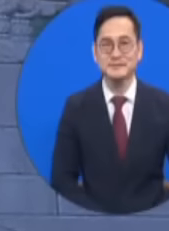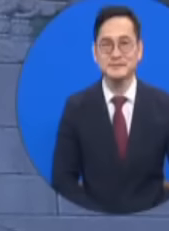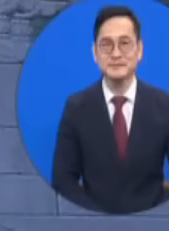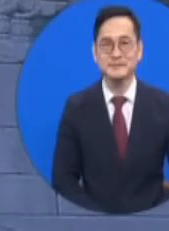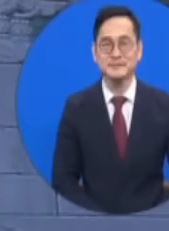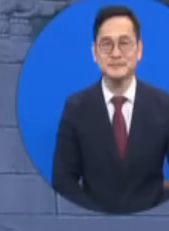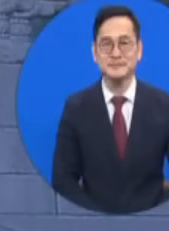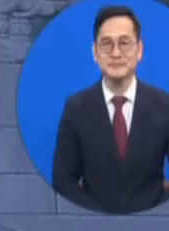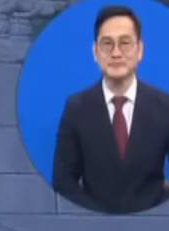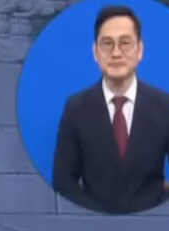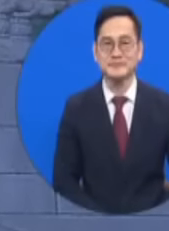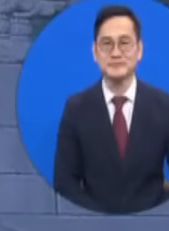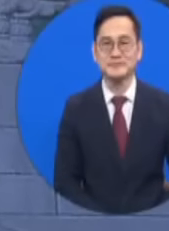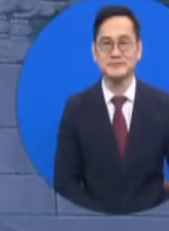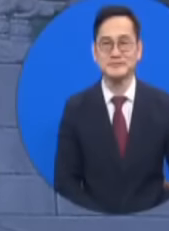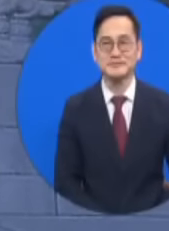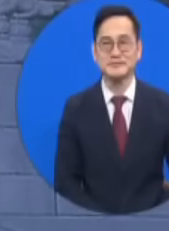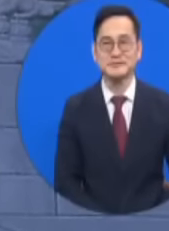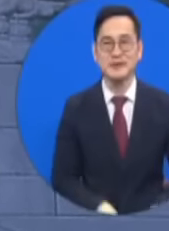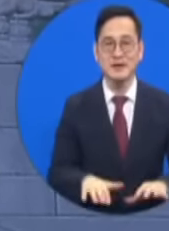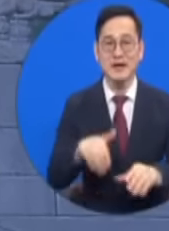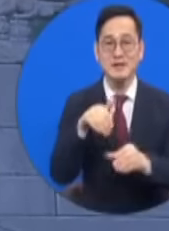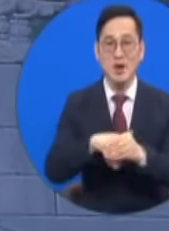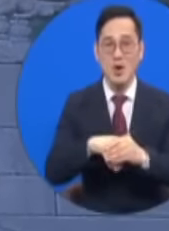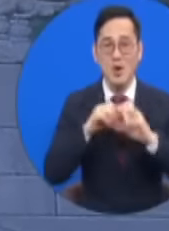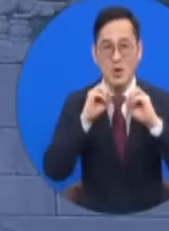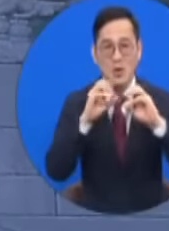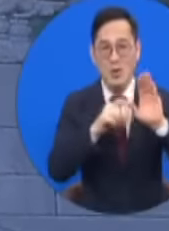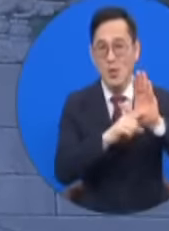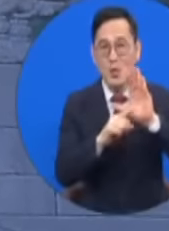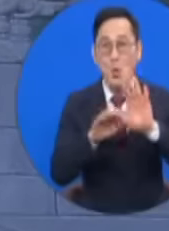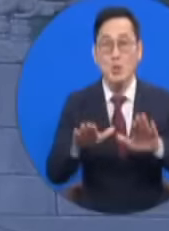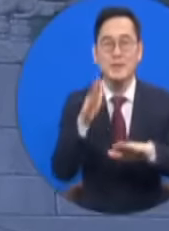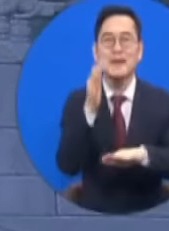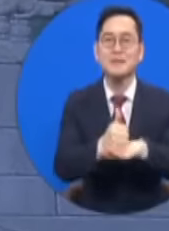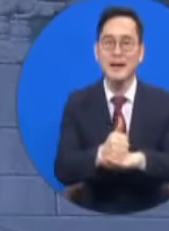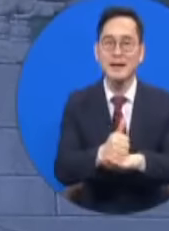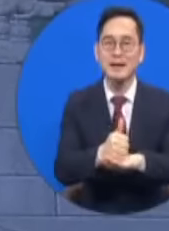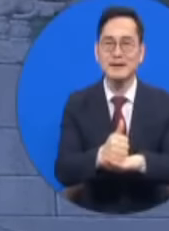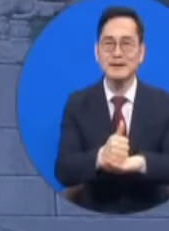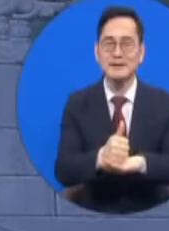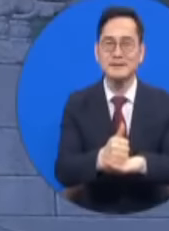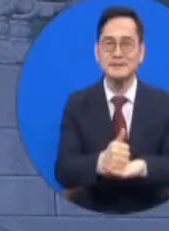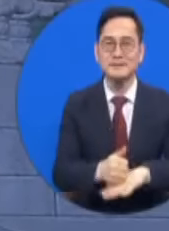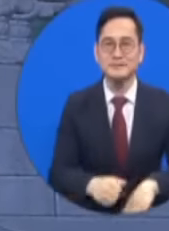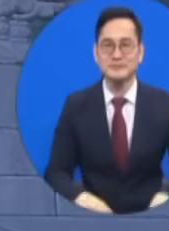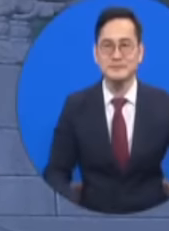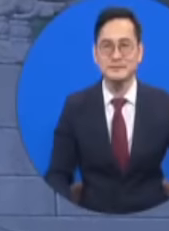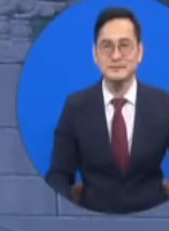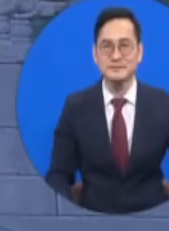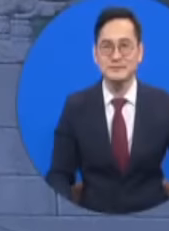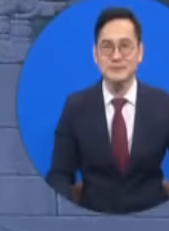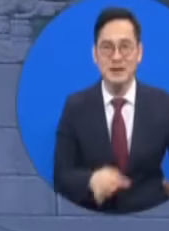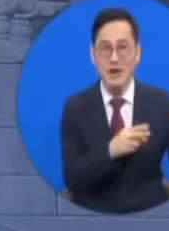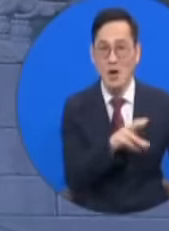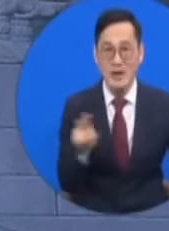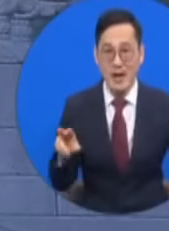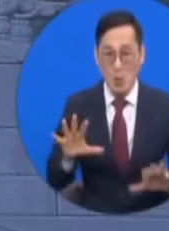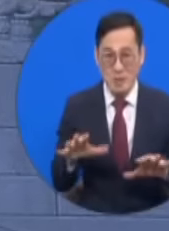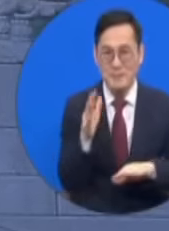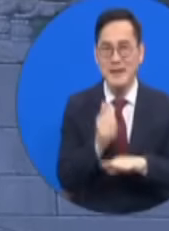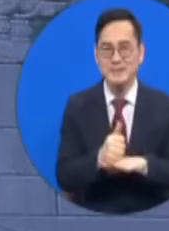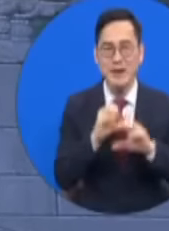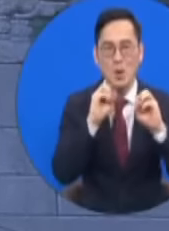하루가 공식 선거운동을 할 수 있는 마지막 하루입니다. 양당에게는 오늘 하루밖에